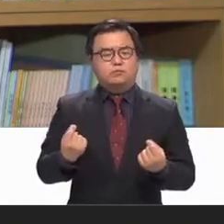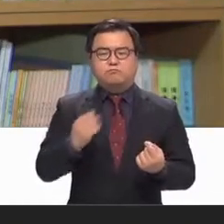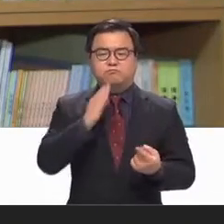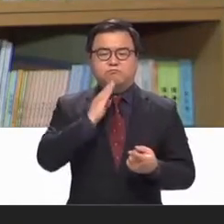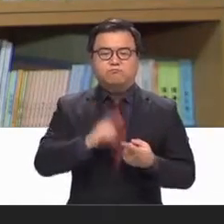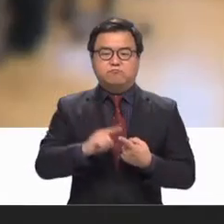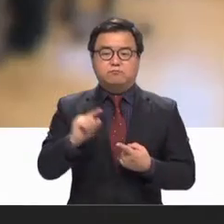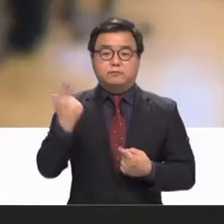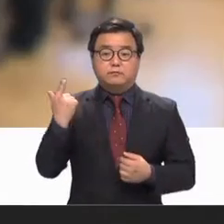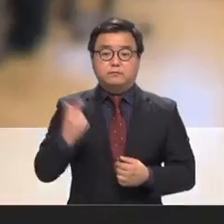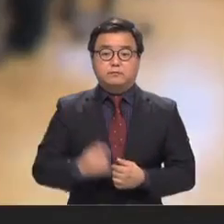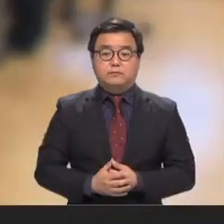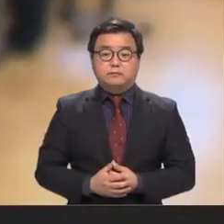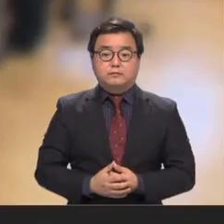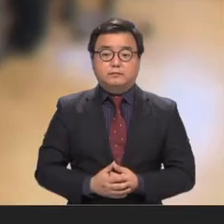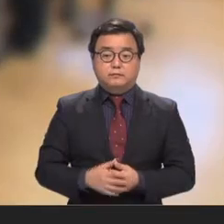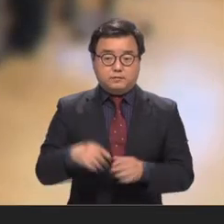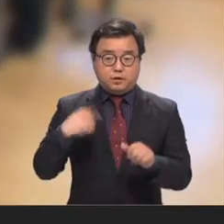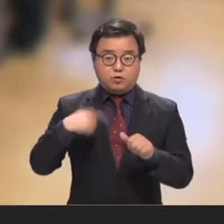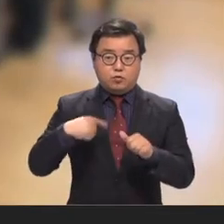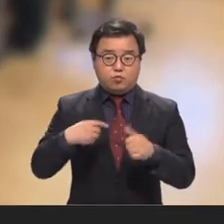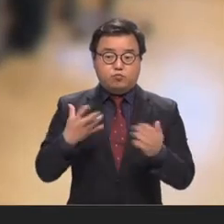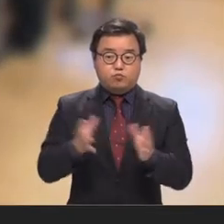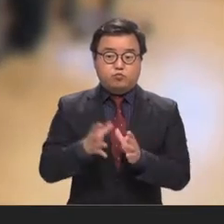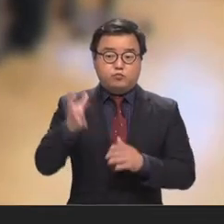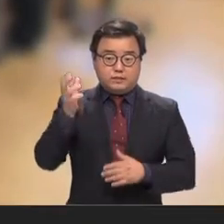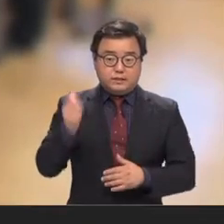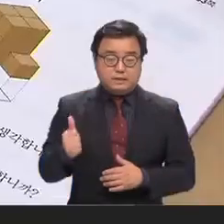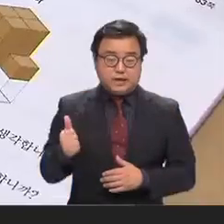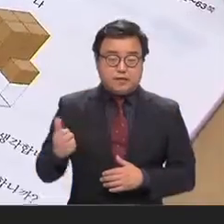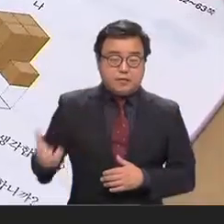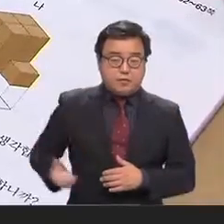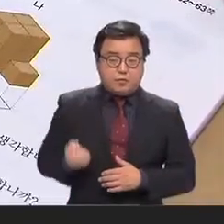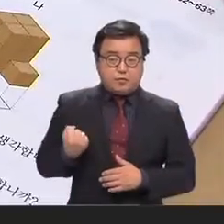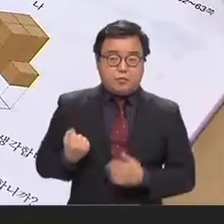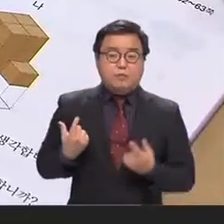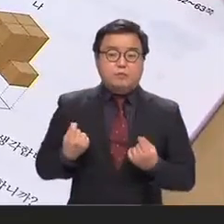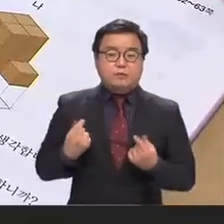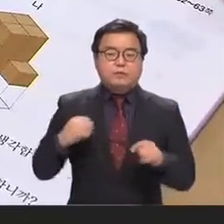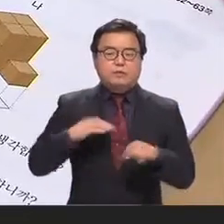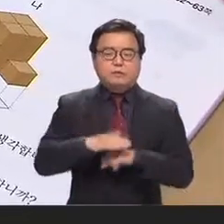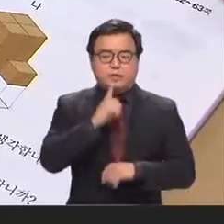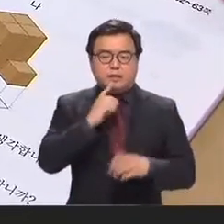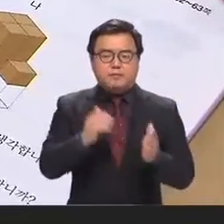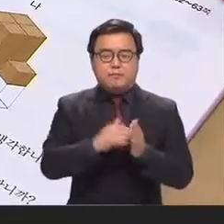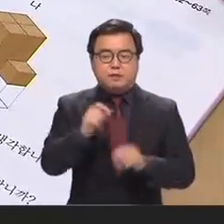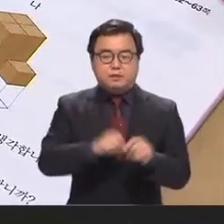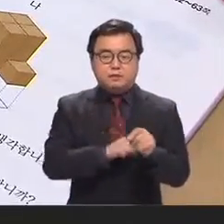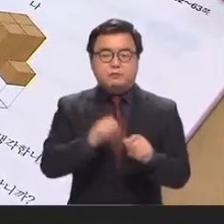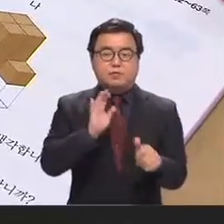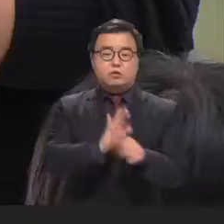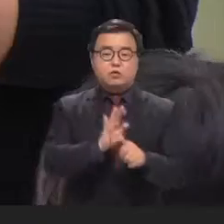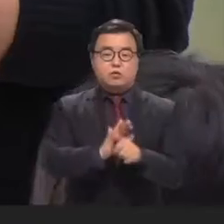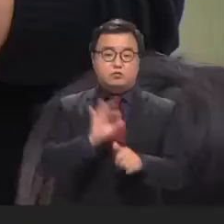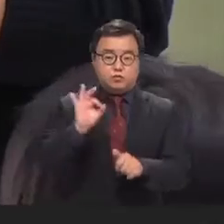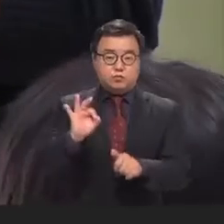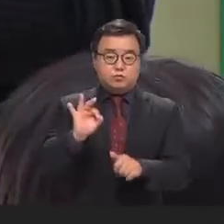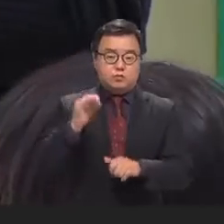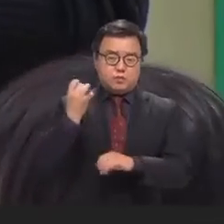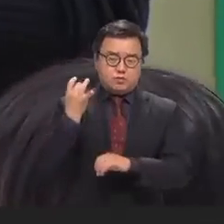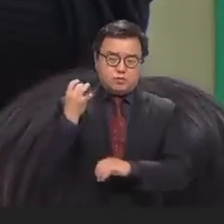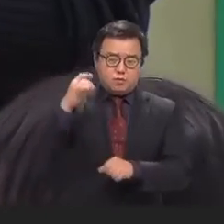것이다 아울러 교육부 장관의 쌈짓돈으로 지적받고 있는 특효 금이 본래 취지에 맞게 쓰일 수 있도록 법령을